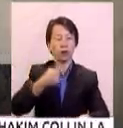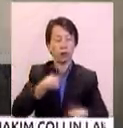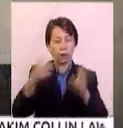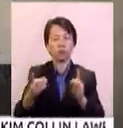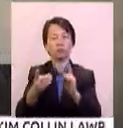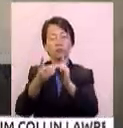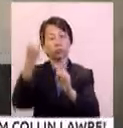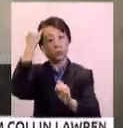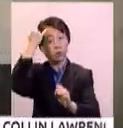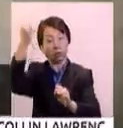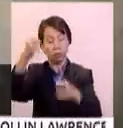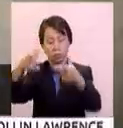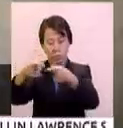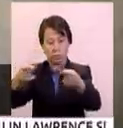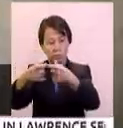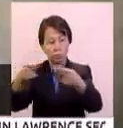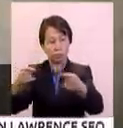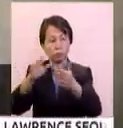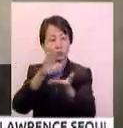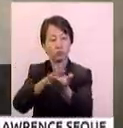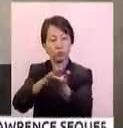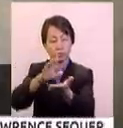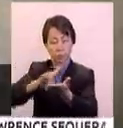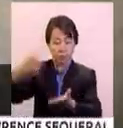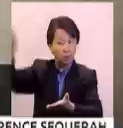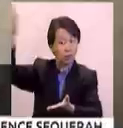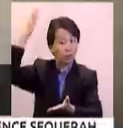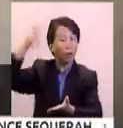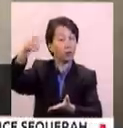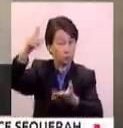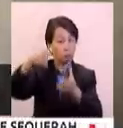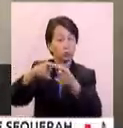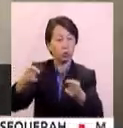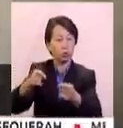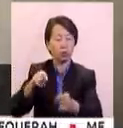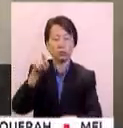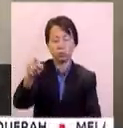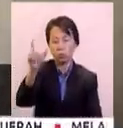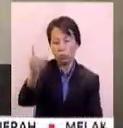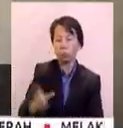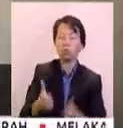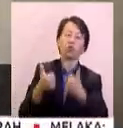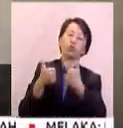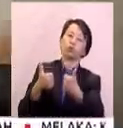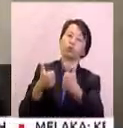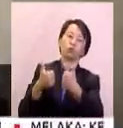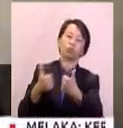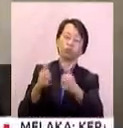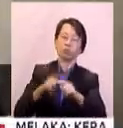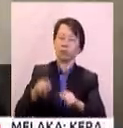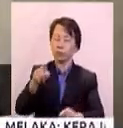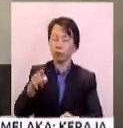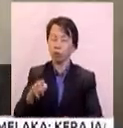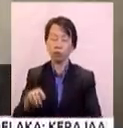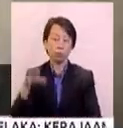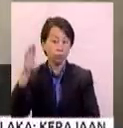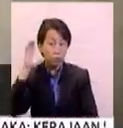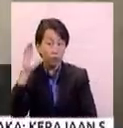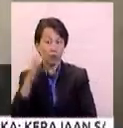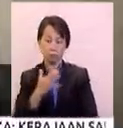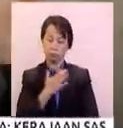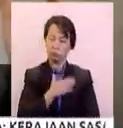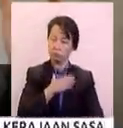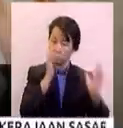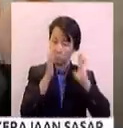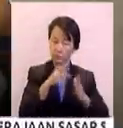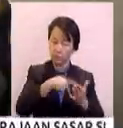founder Japanese Future Leader School minggu lepas. She's amazing and exceptional. Tapi bila dia dengar